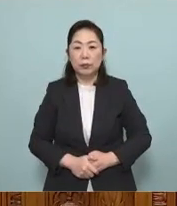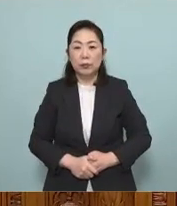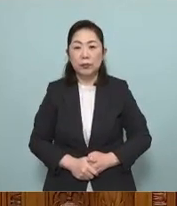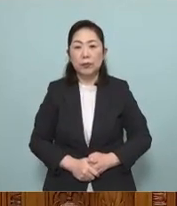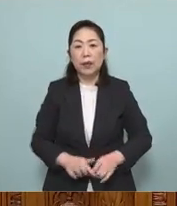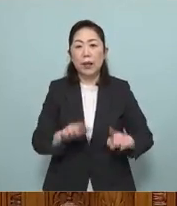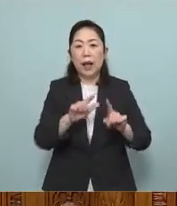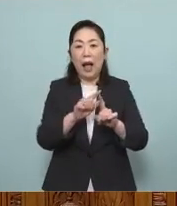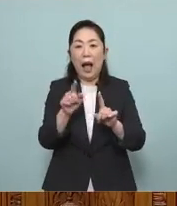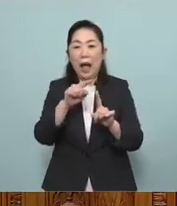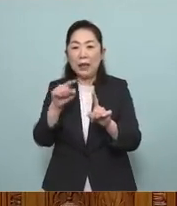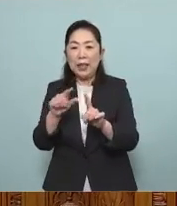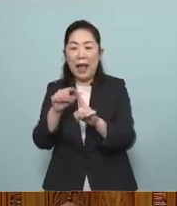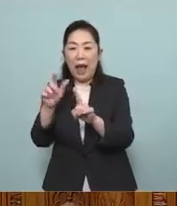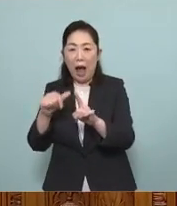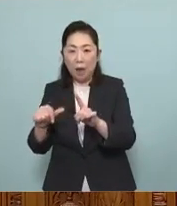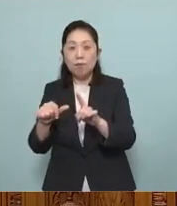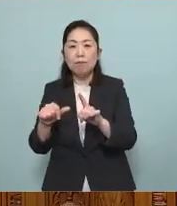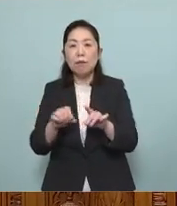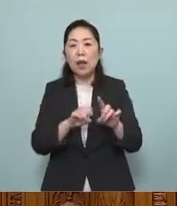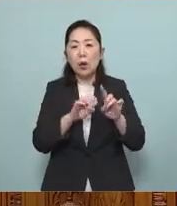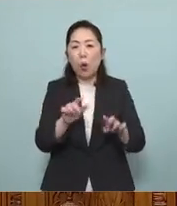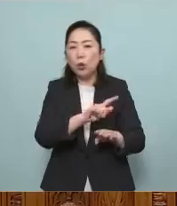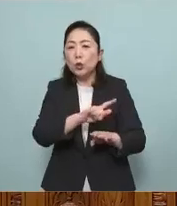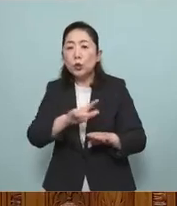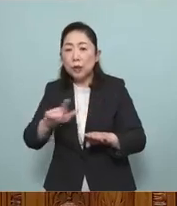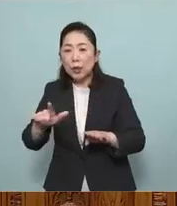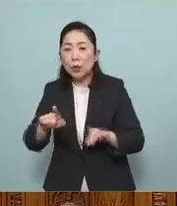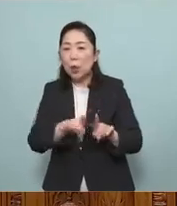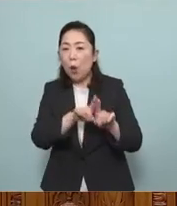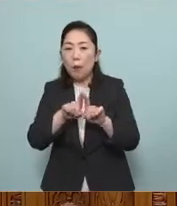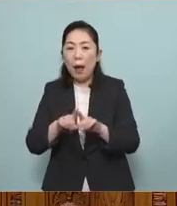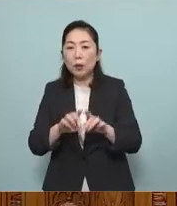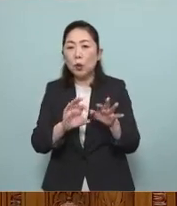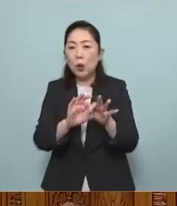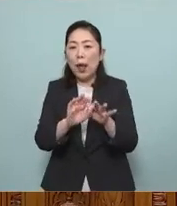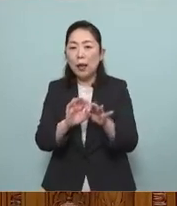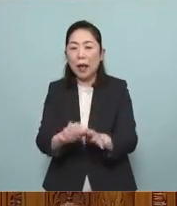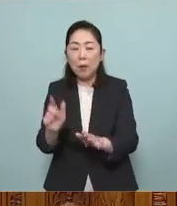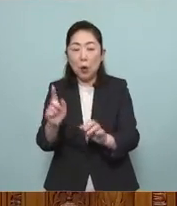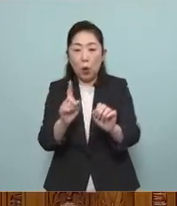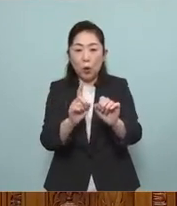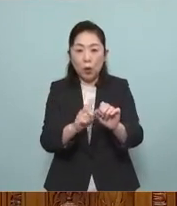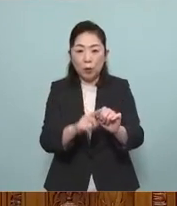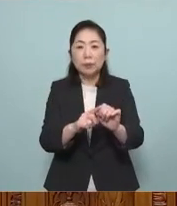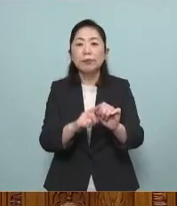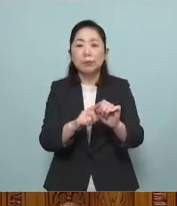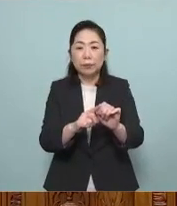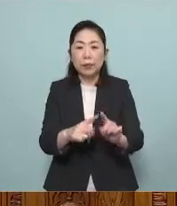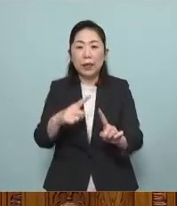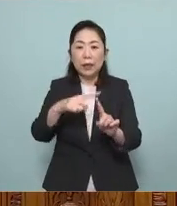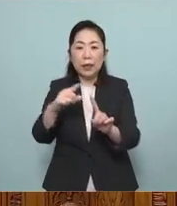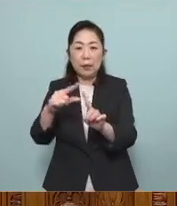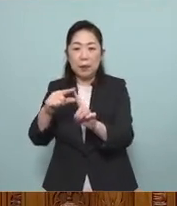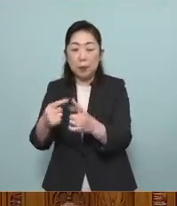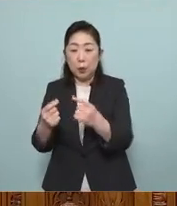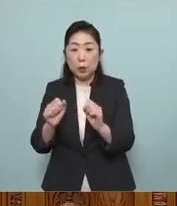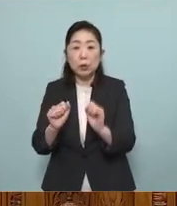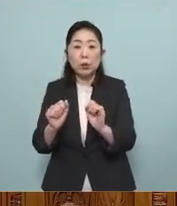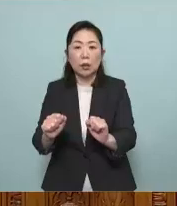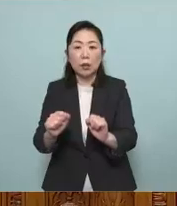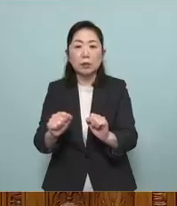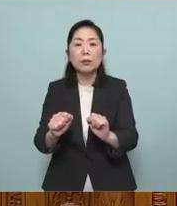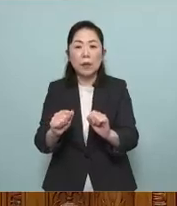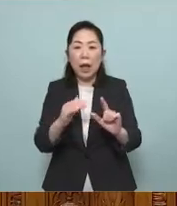ASEAN や欧州など、パートナーとも連携を強化します。TPP の着実な実施、高いレベル